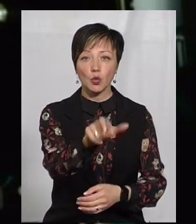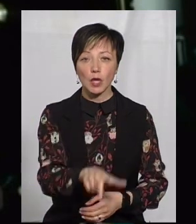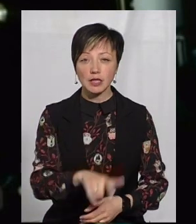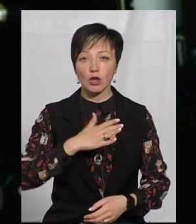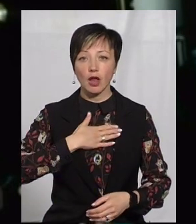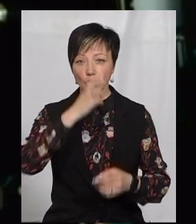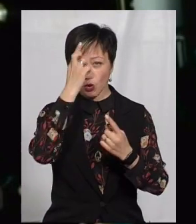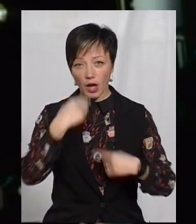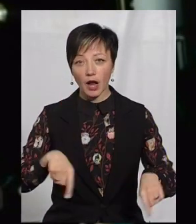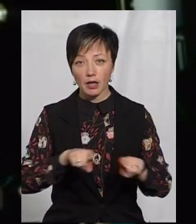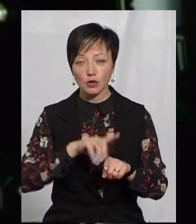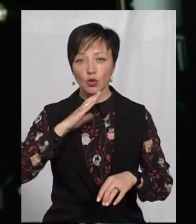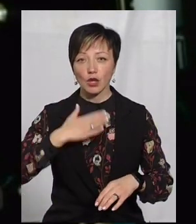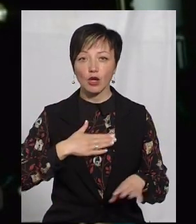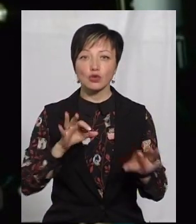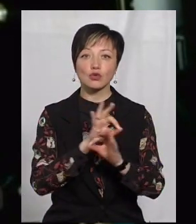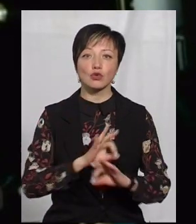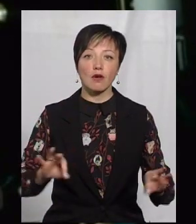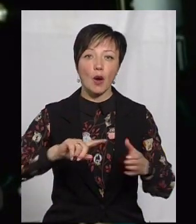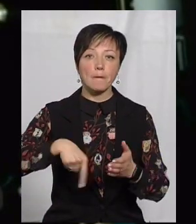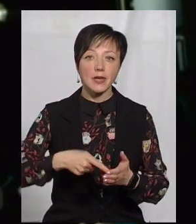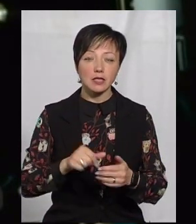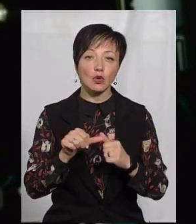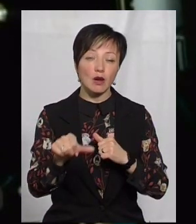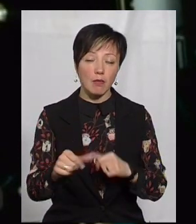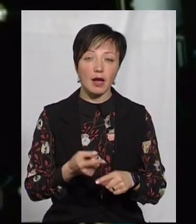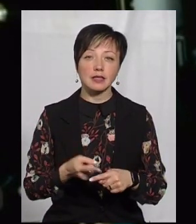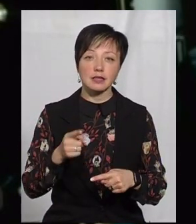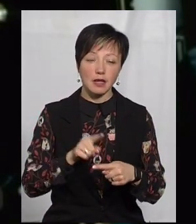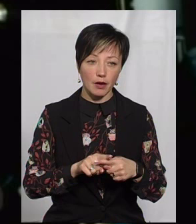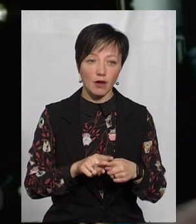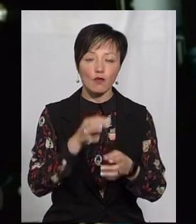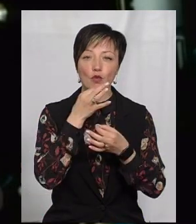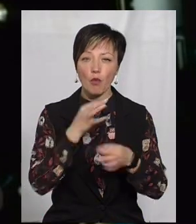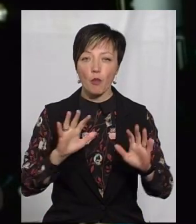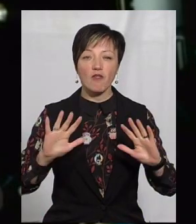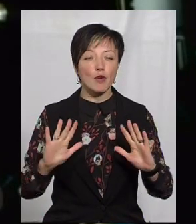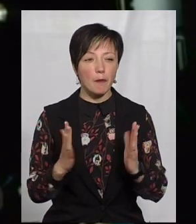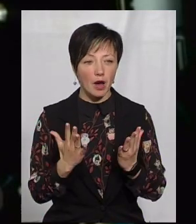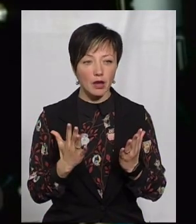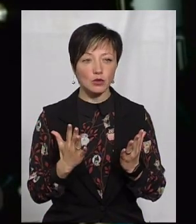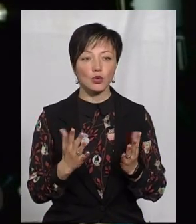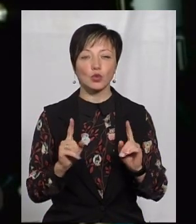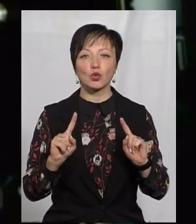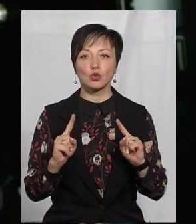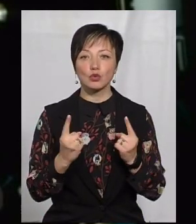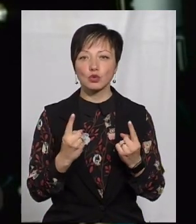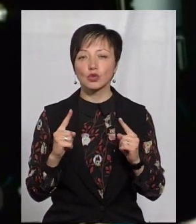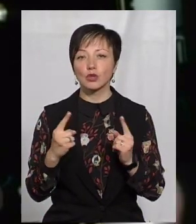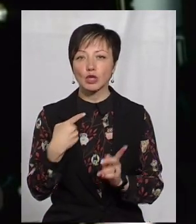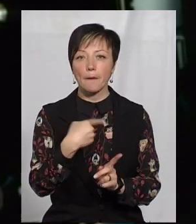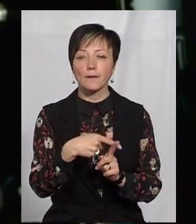нашої країни і до нашого чудового міста, зокрема, то це в будь-якому випадку дуже,